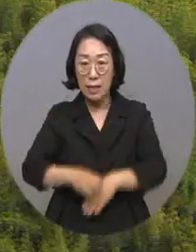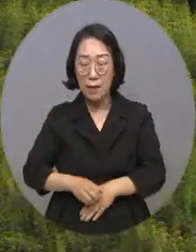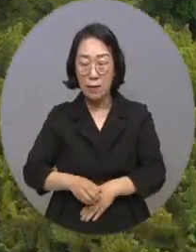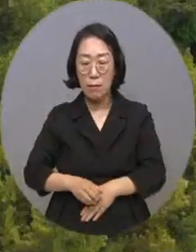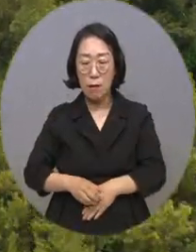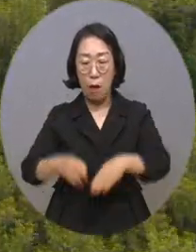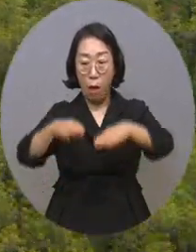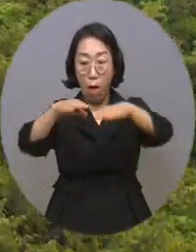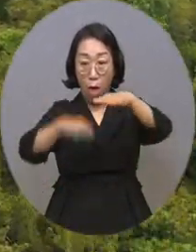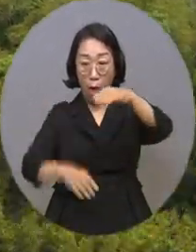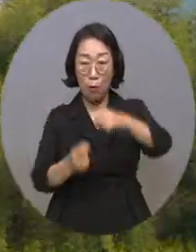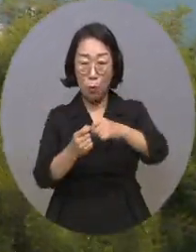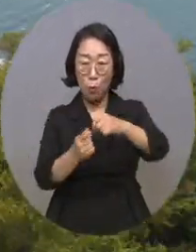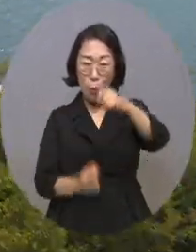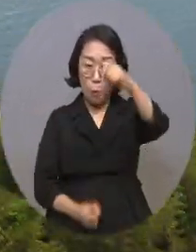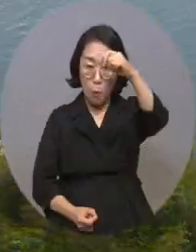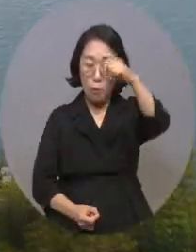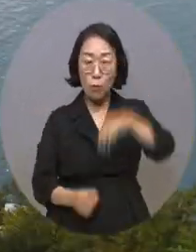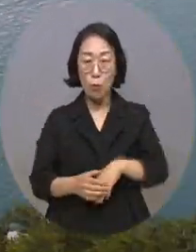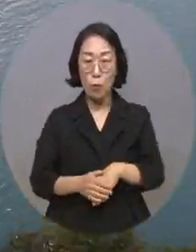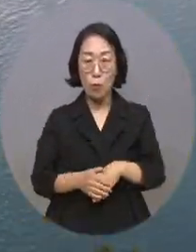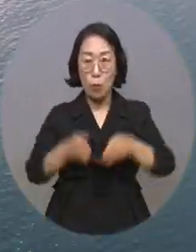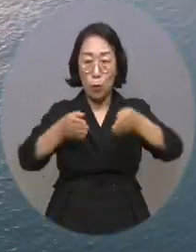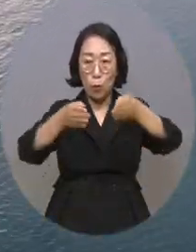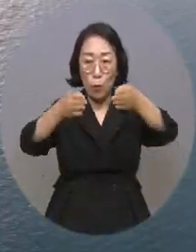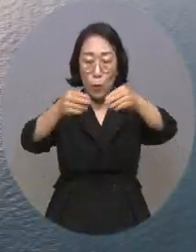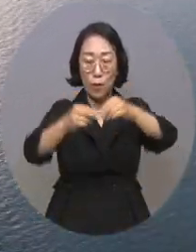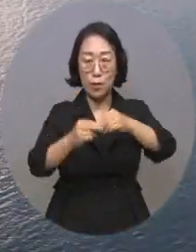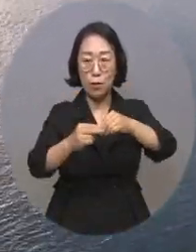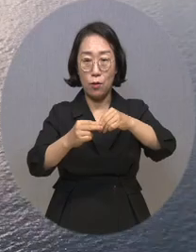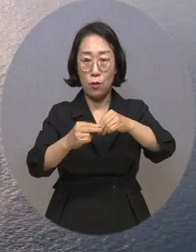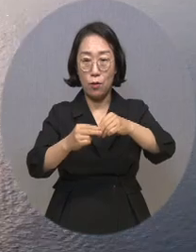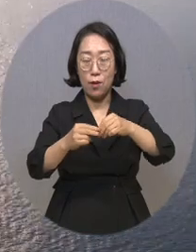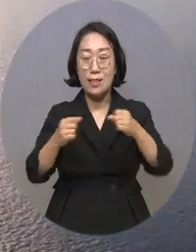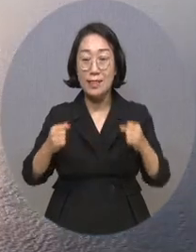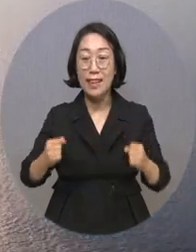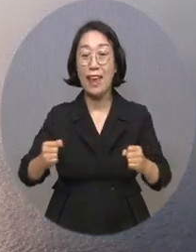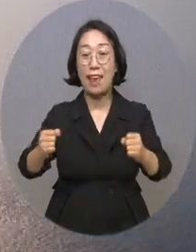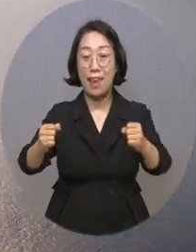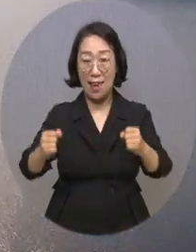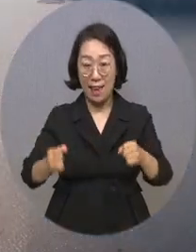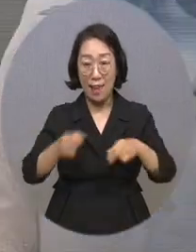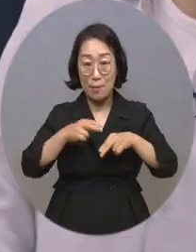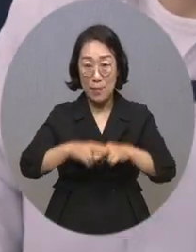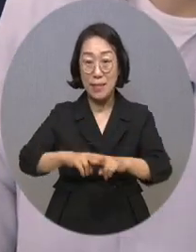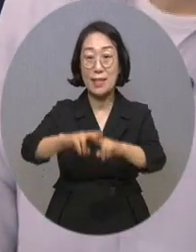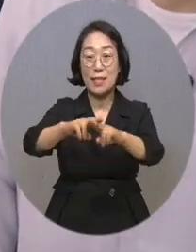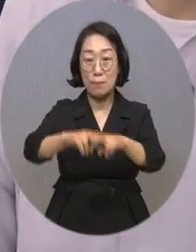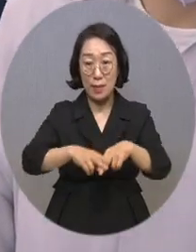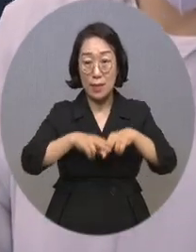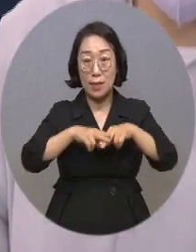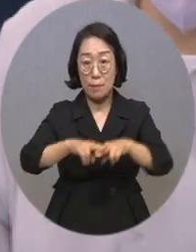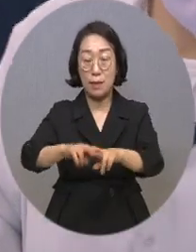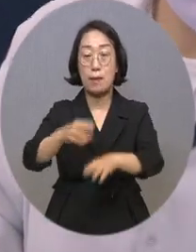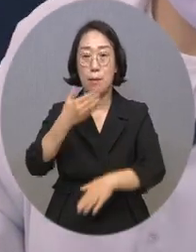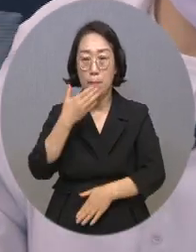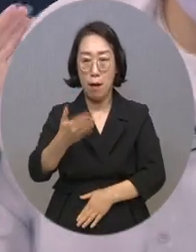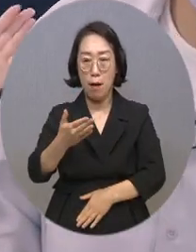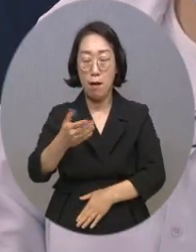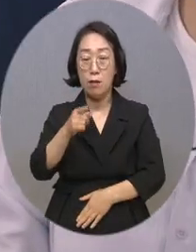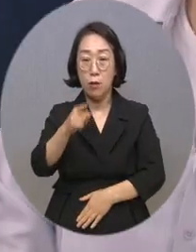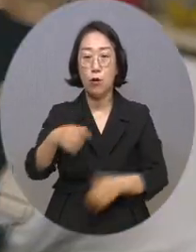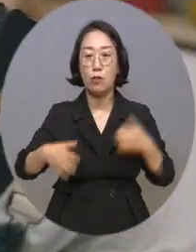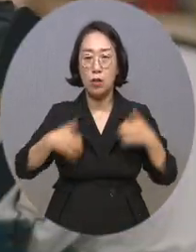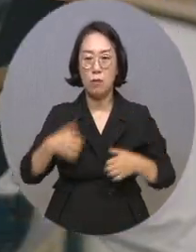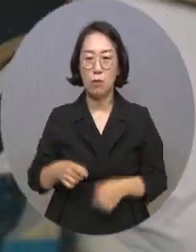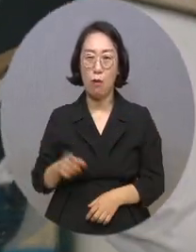테스트하는 아주 높은 위치에서 네네. 그네를 타는 거예요. 그네 다 타실 줄 아시죠? 네. 네. 여기서 타시면 재밌을 겁니다. 이건